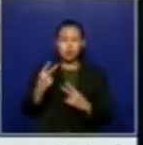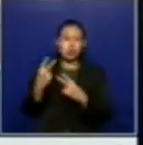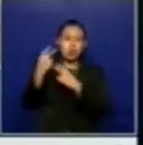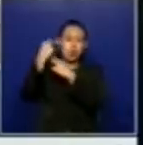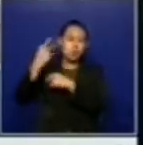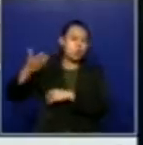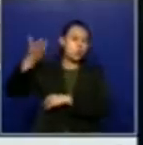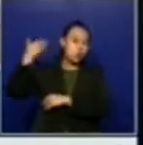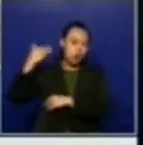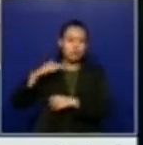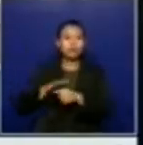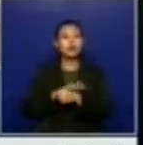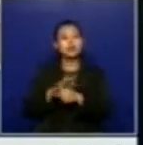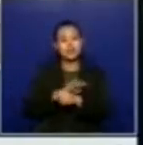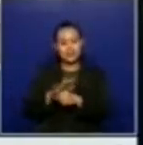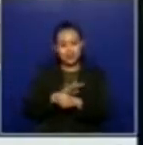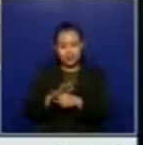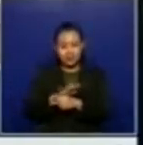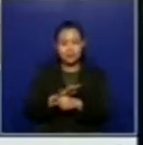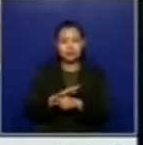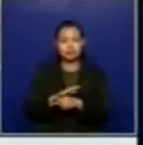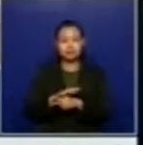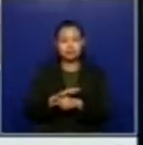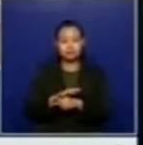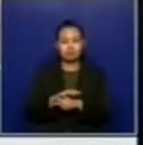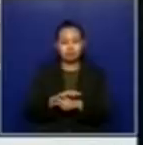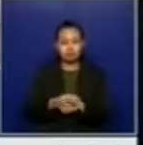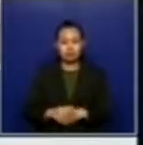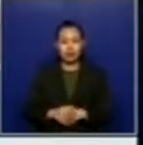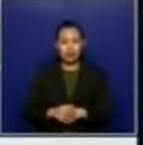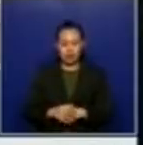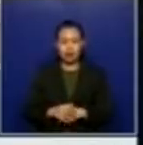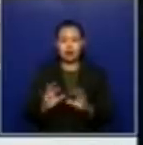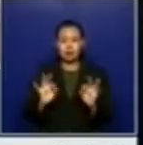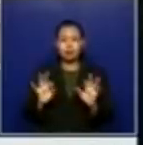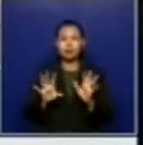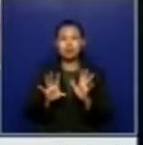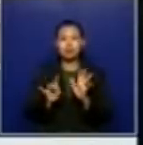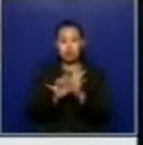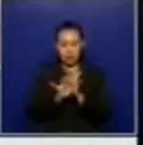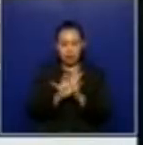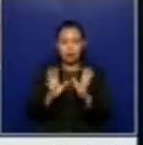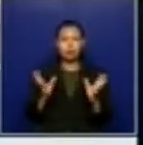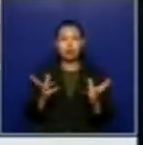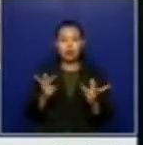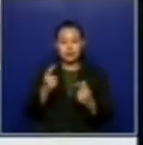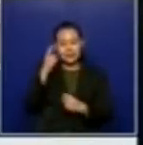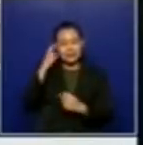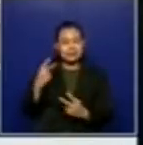าๆบ้างท่านก็ย้อนพอประมาณนะครับ พอประมาณก็ได้ครับท่านสุดท้าย เพราะผมว่ามันถอยไป